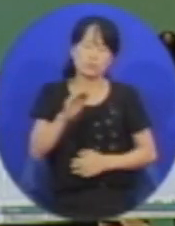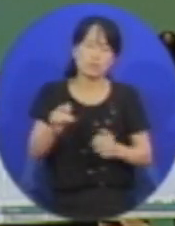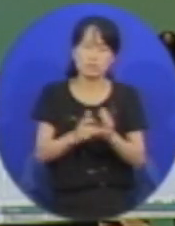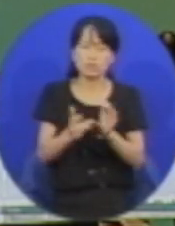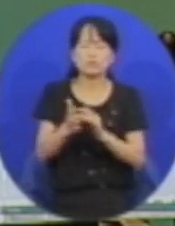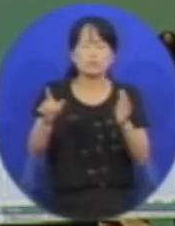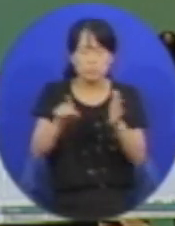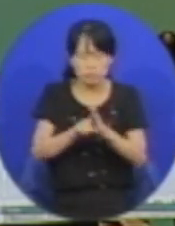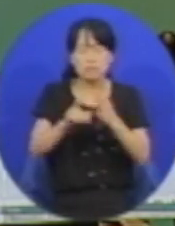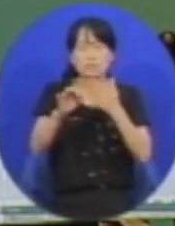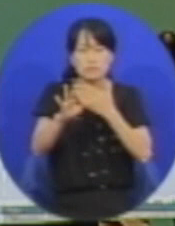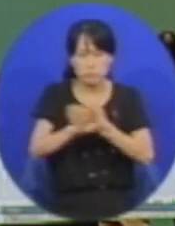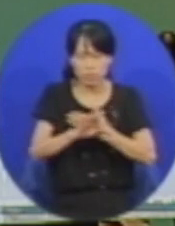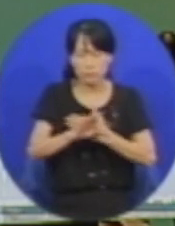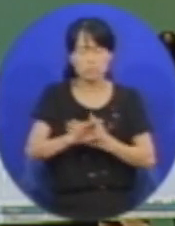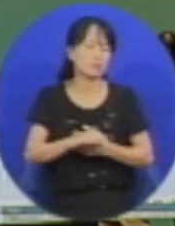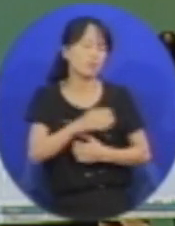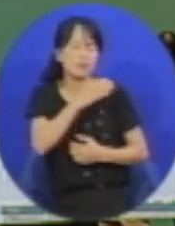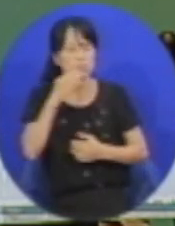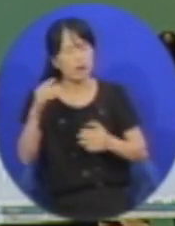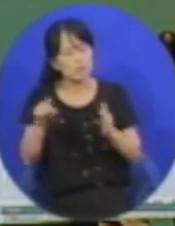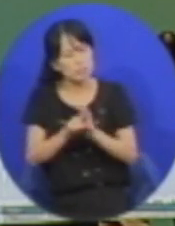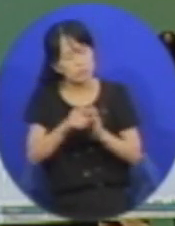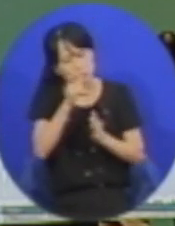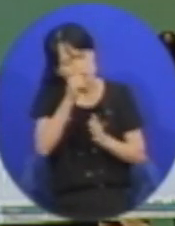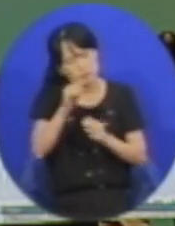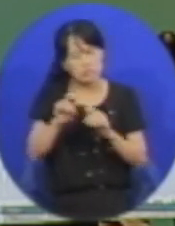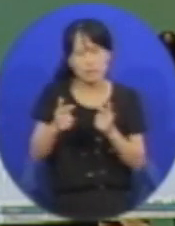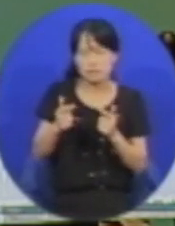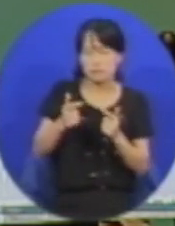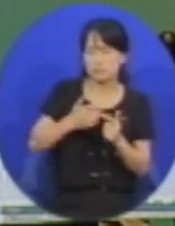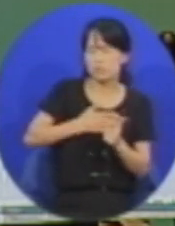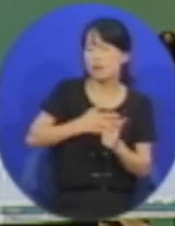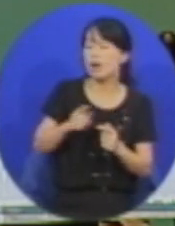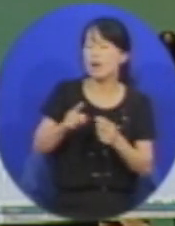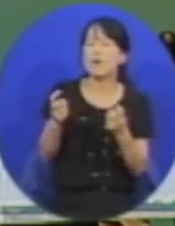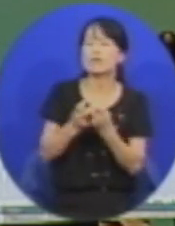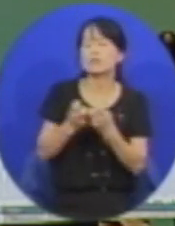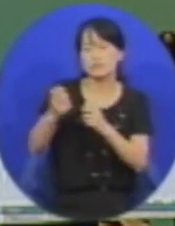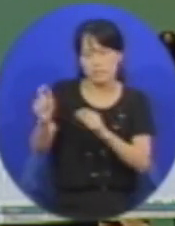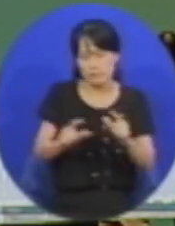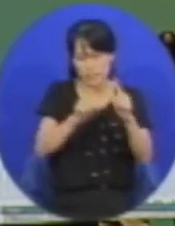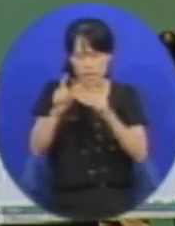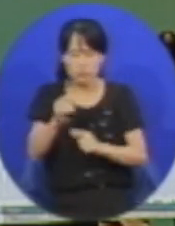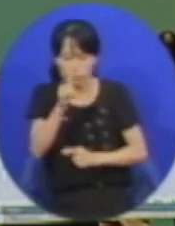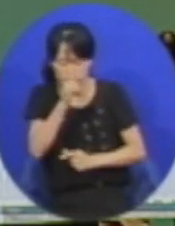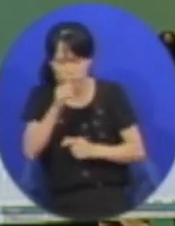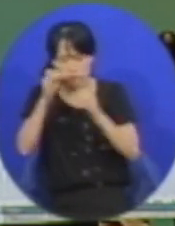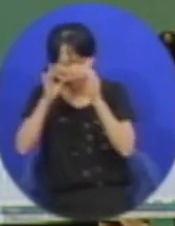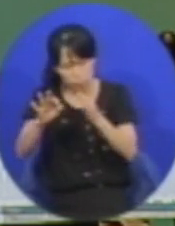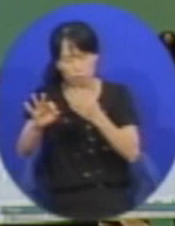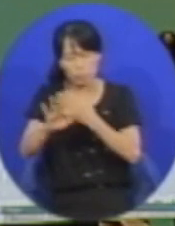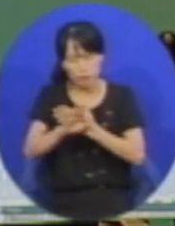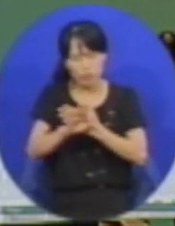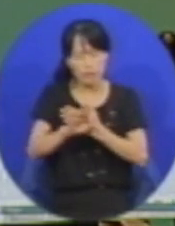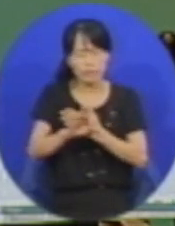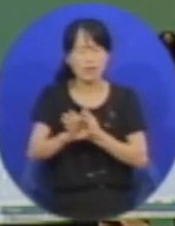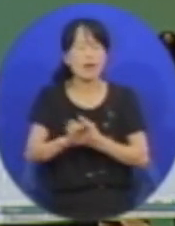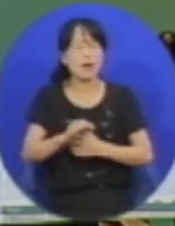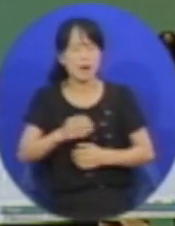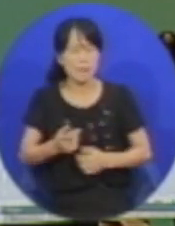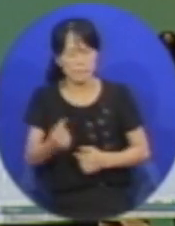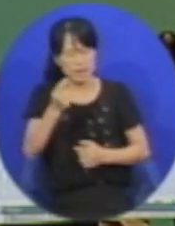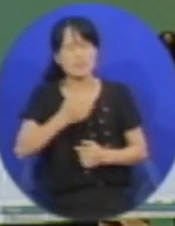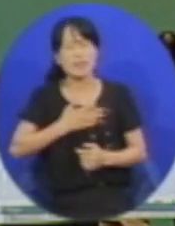믿으면 내가 제대로 믿고 있는지 아닌지는 내가 어떻게 사는지를 보면 금방 알 수